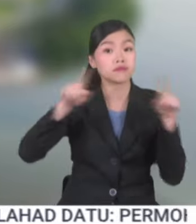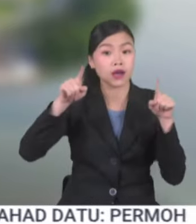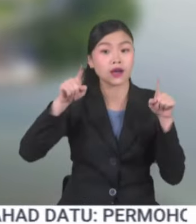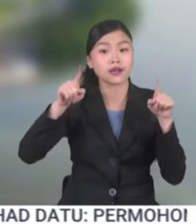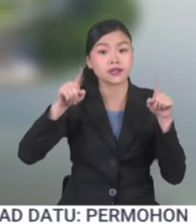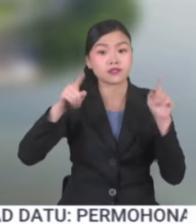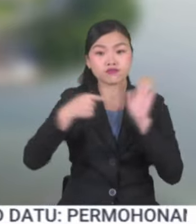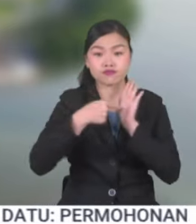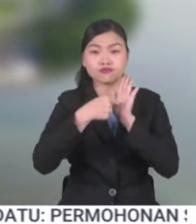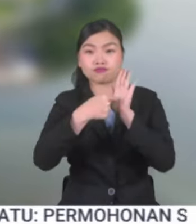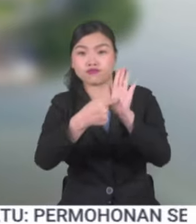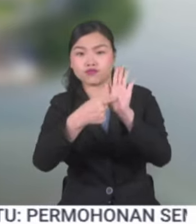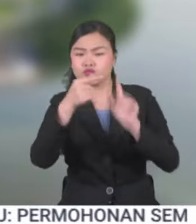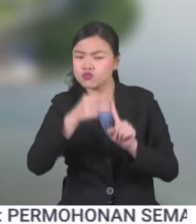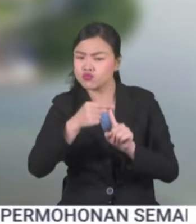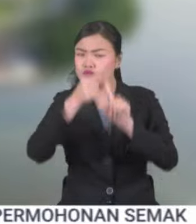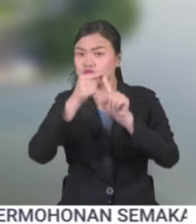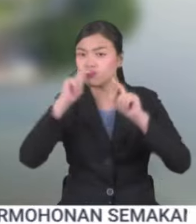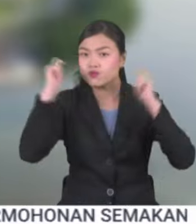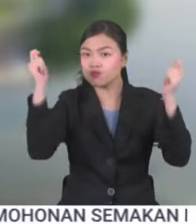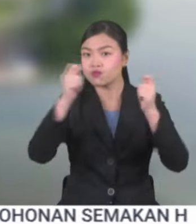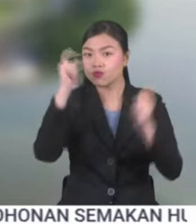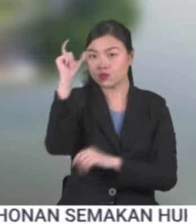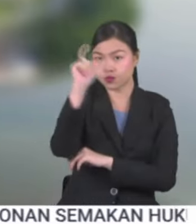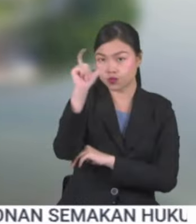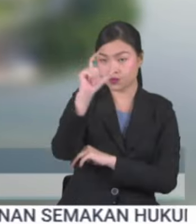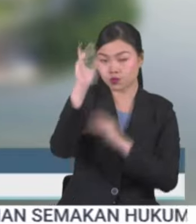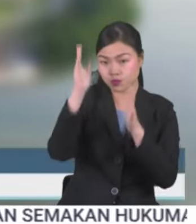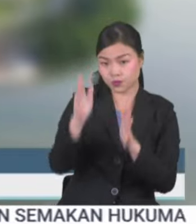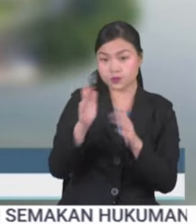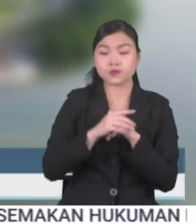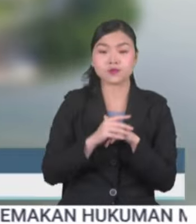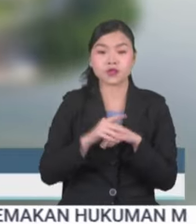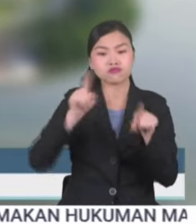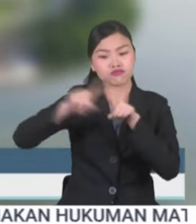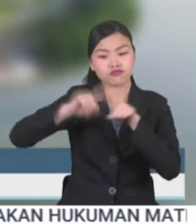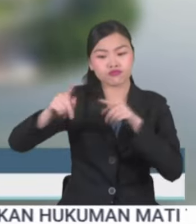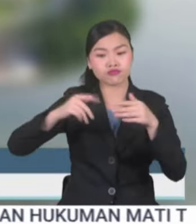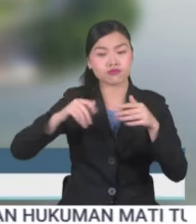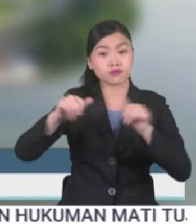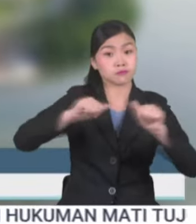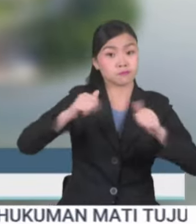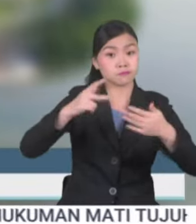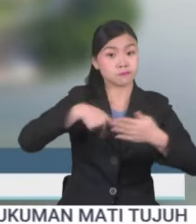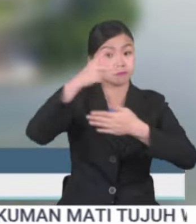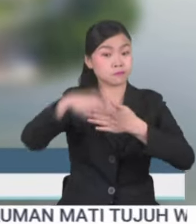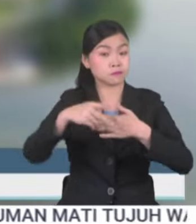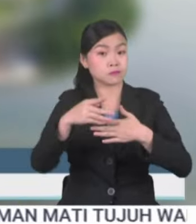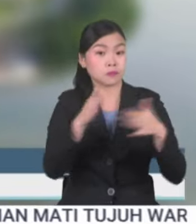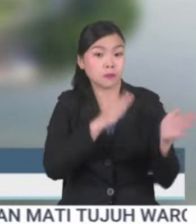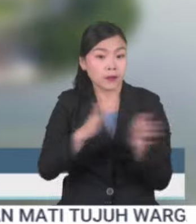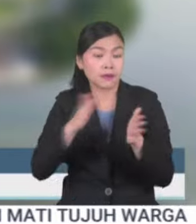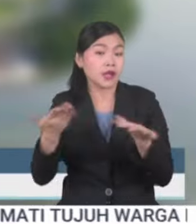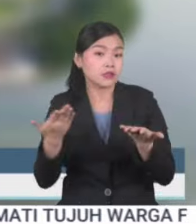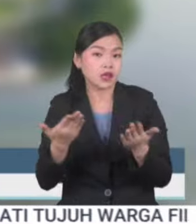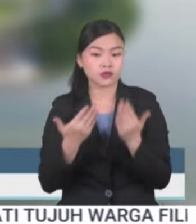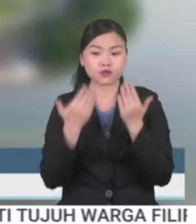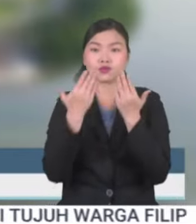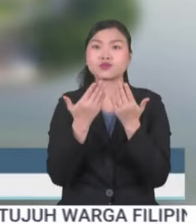wadah mempamerkan keunikan sambutan umat Islam pelbagai aktiviti dianjurkan antaranya bacaan doa selamat